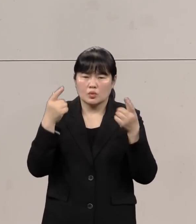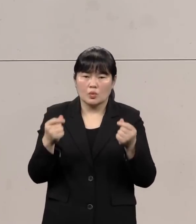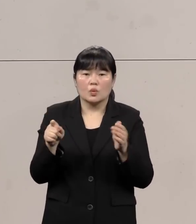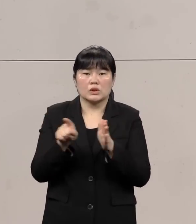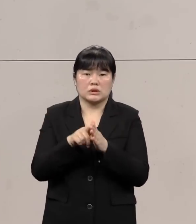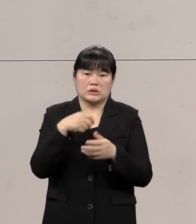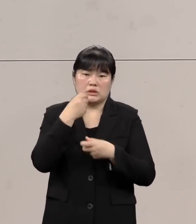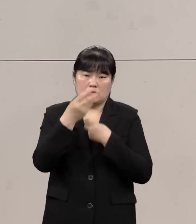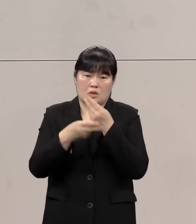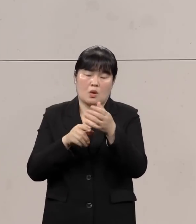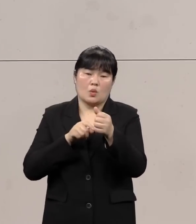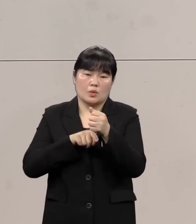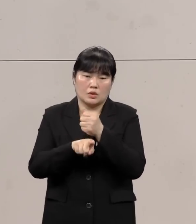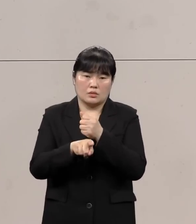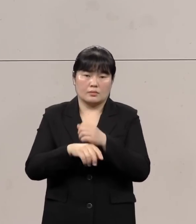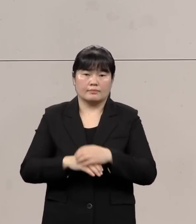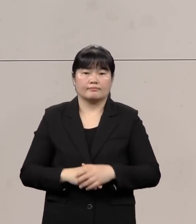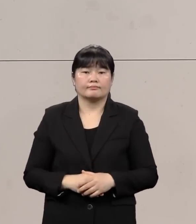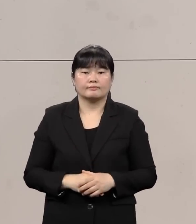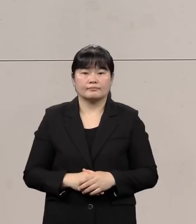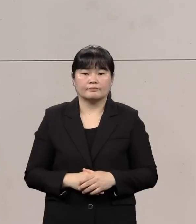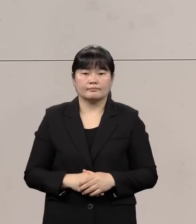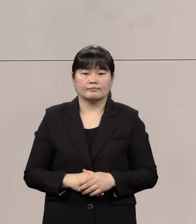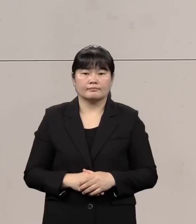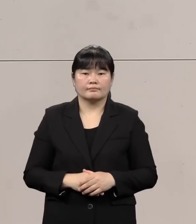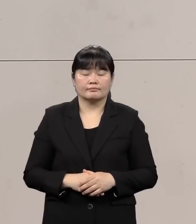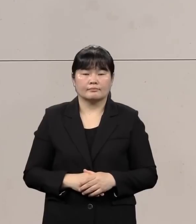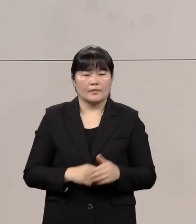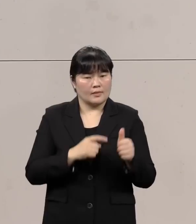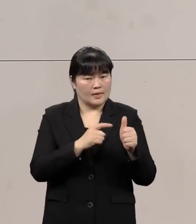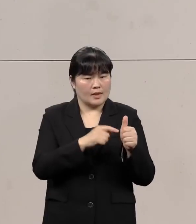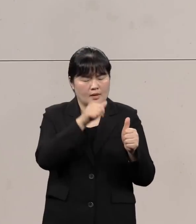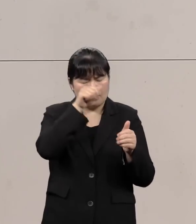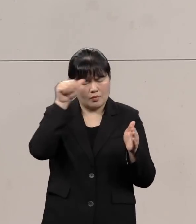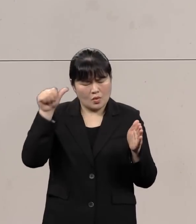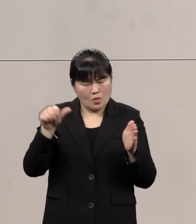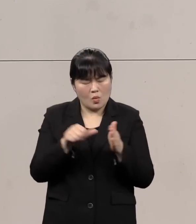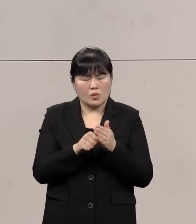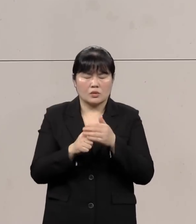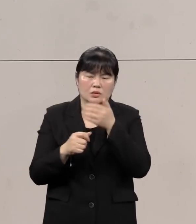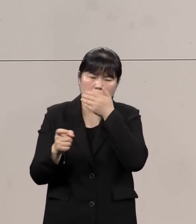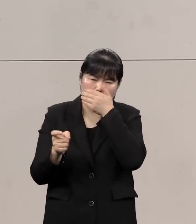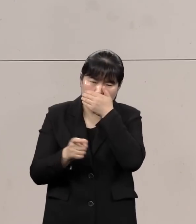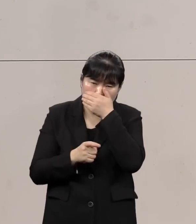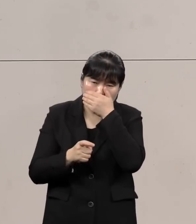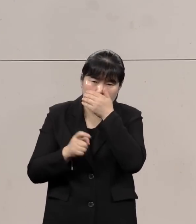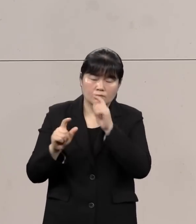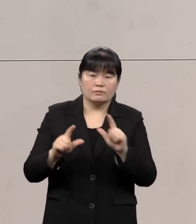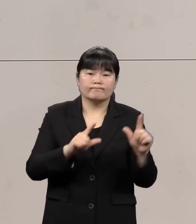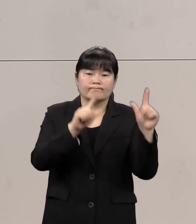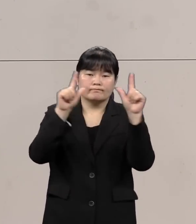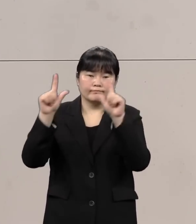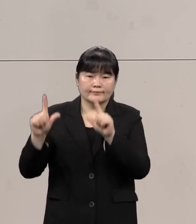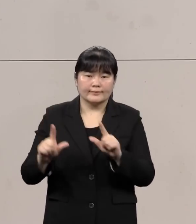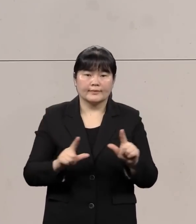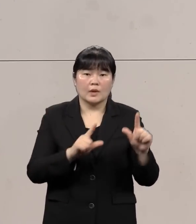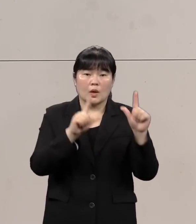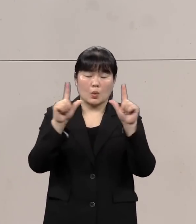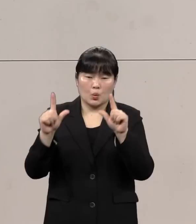신앙고백인 거예요 평생 돈이 되는 것을 훔쳤던 좀 도둑의 인생이 이렇게